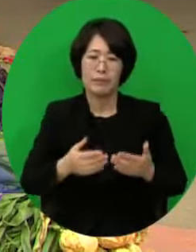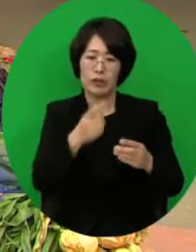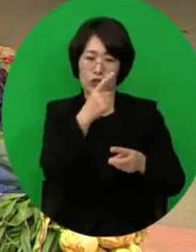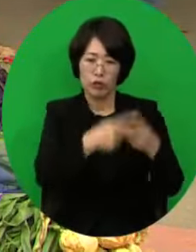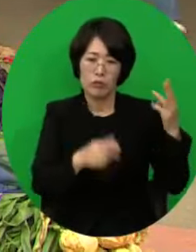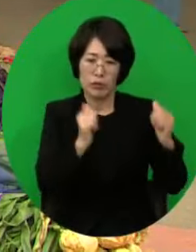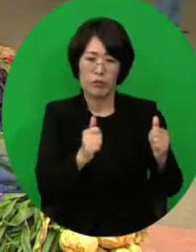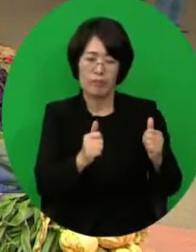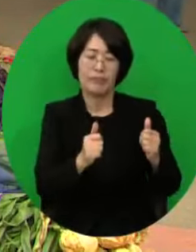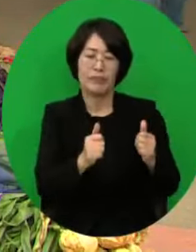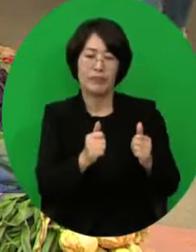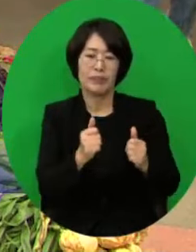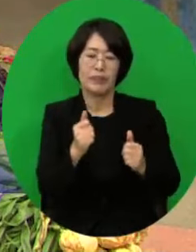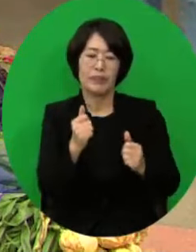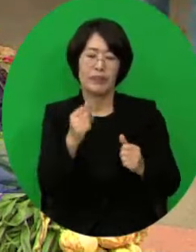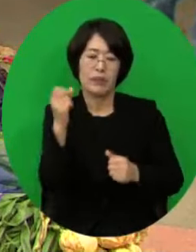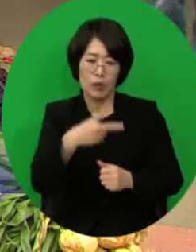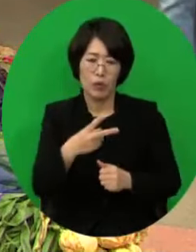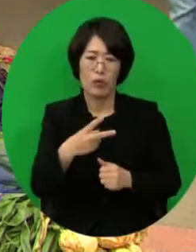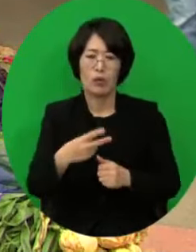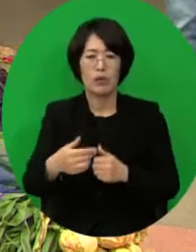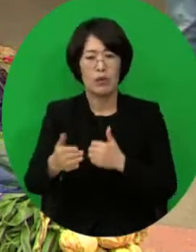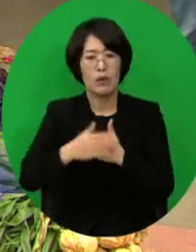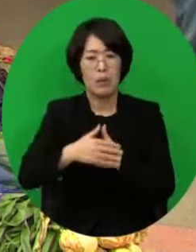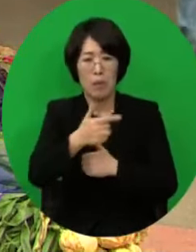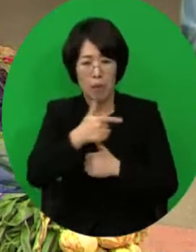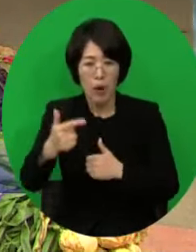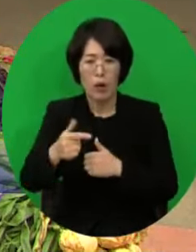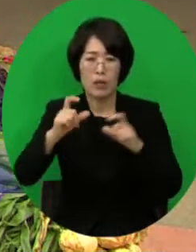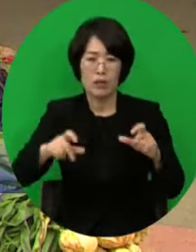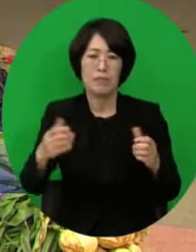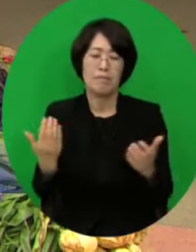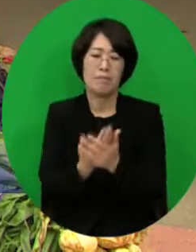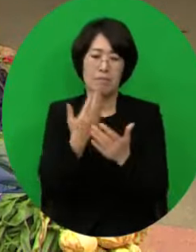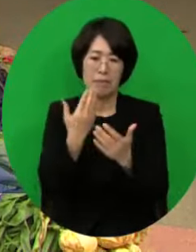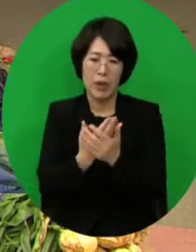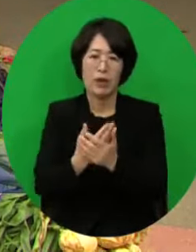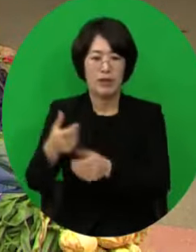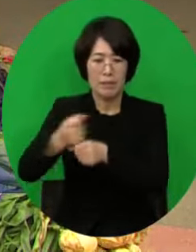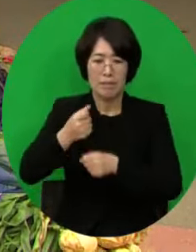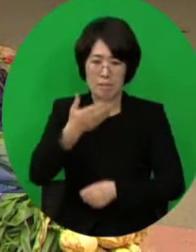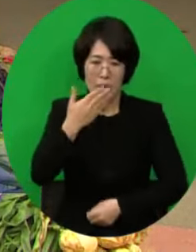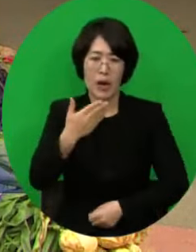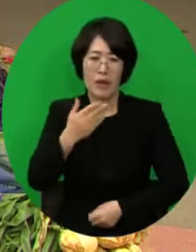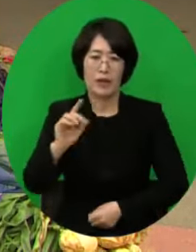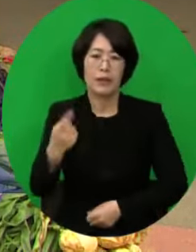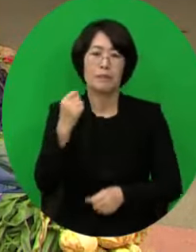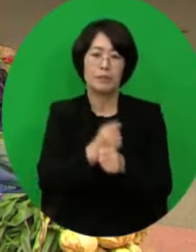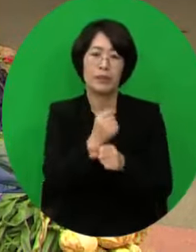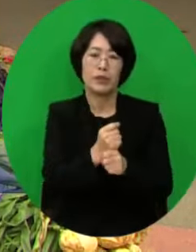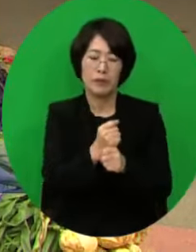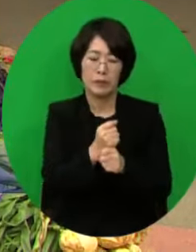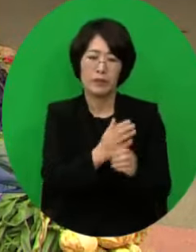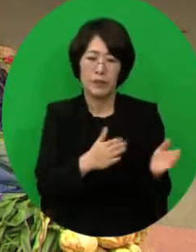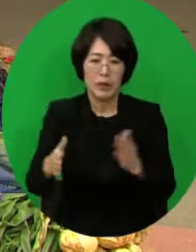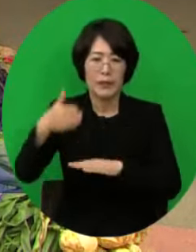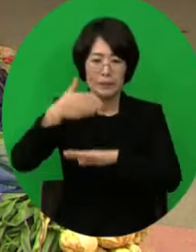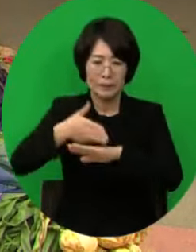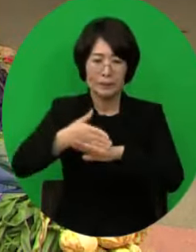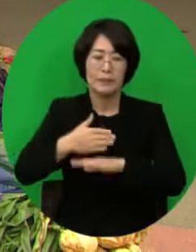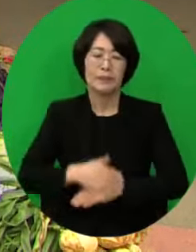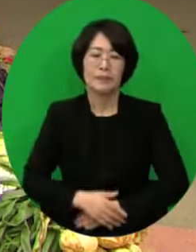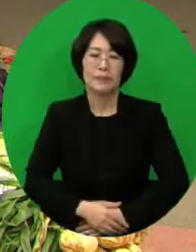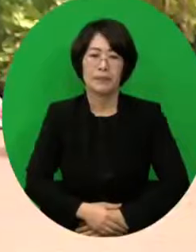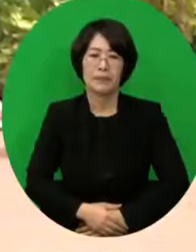해주시고 제가 압도적인 지지로 또 우리 지역 발전을 앞당길 수 있도록 하는 계기를 만들어주시면 고맙겠다 이런